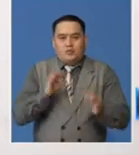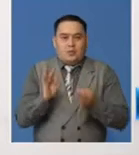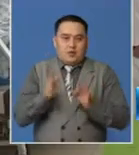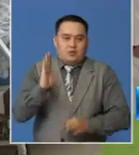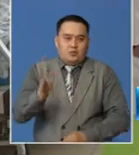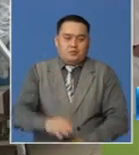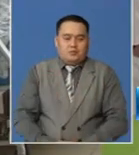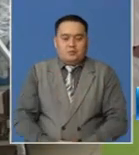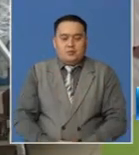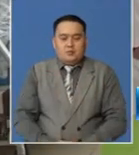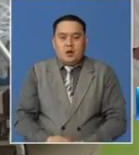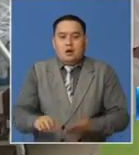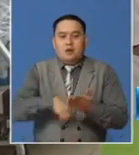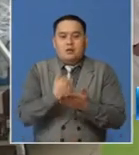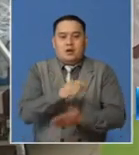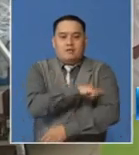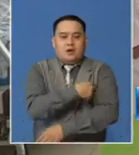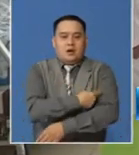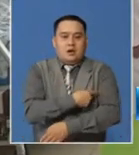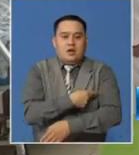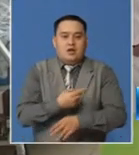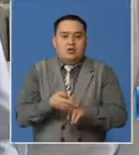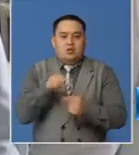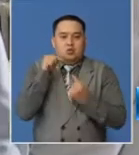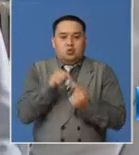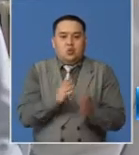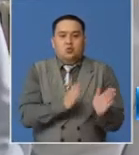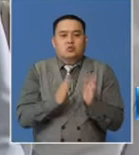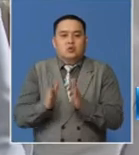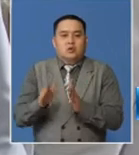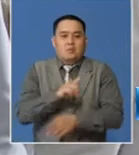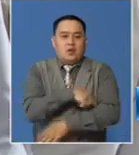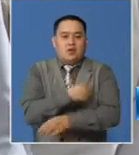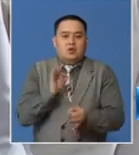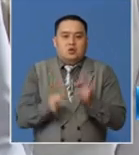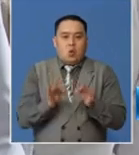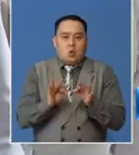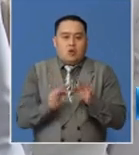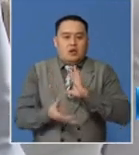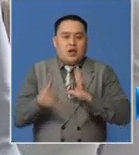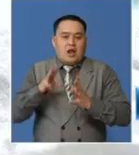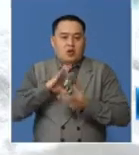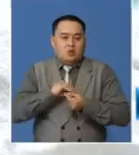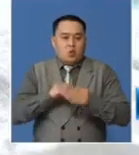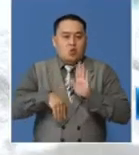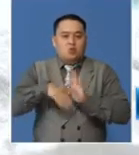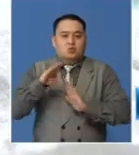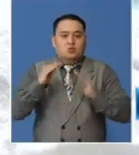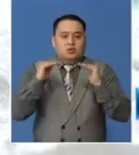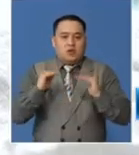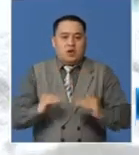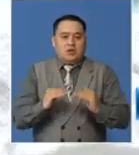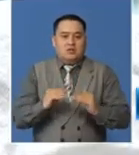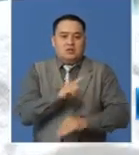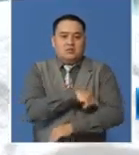нормально. По словам главного врача ЦРБ, именно четкое соблюдение всех медицинских норм привело к значительному снижению